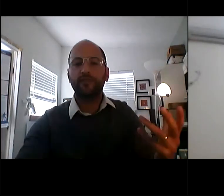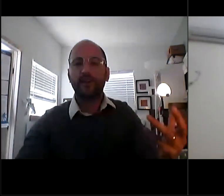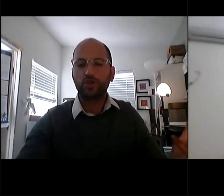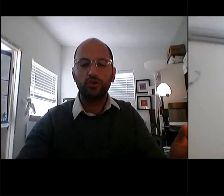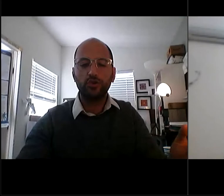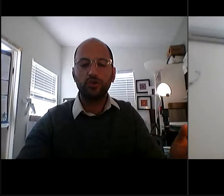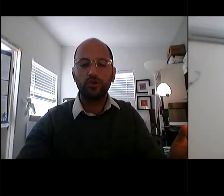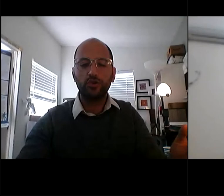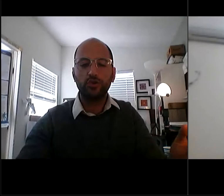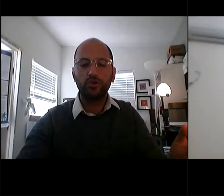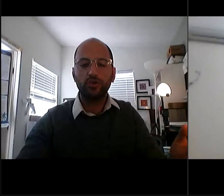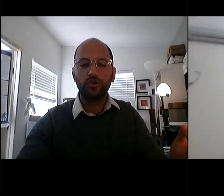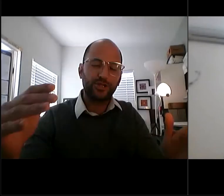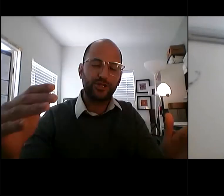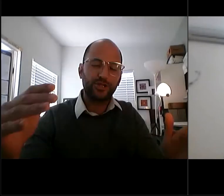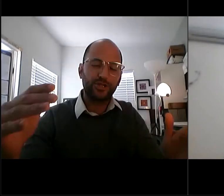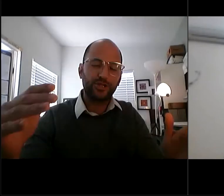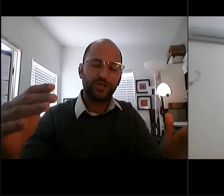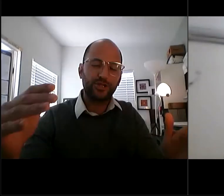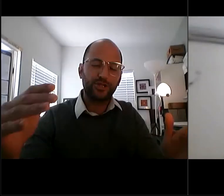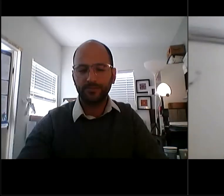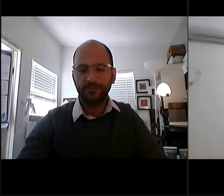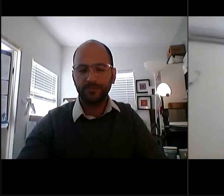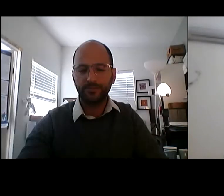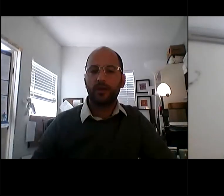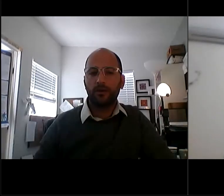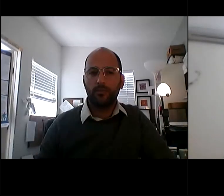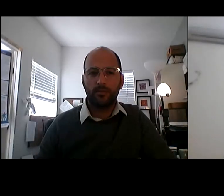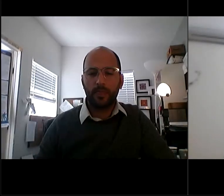וכל דבר שלא קשור לסוגי עסקאות.